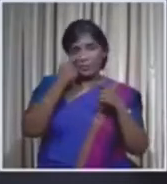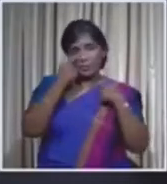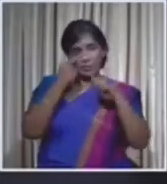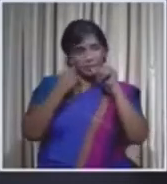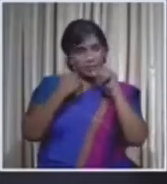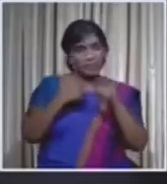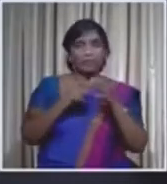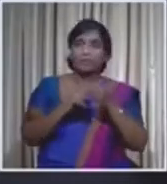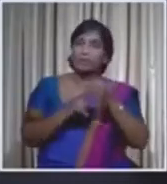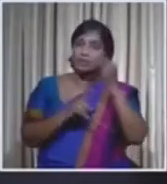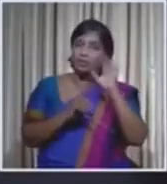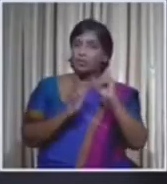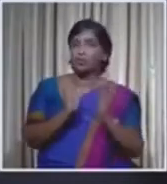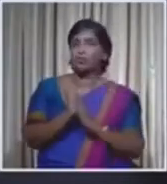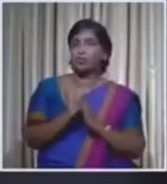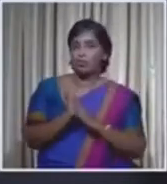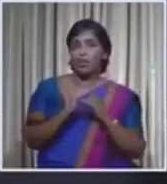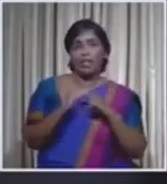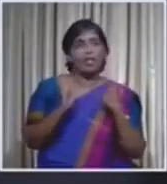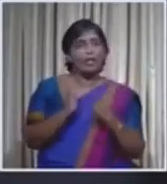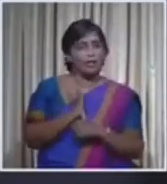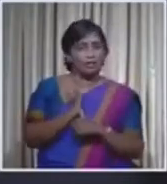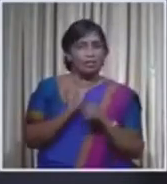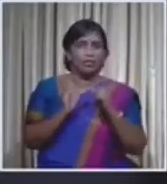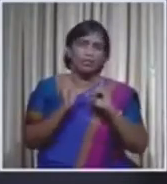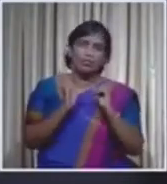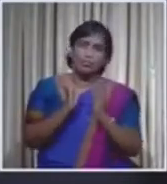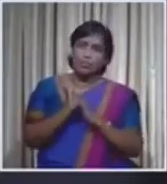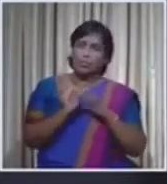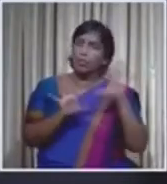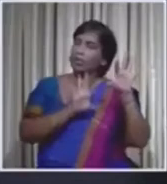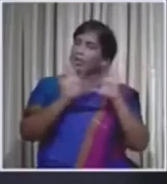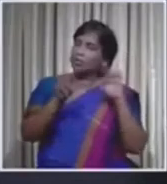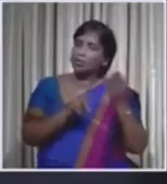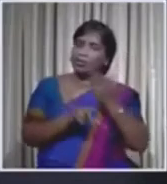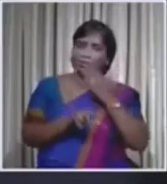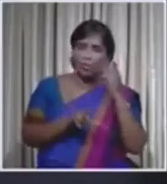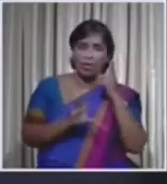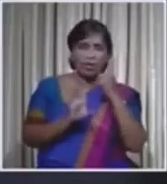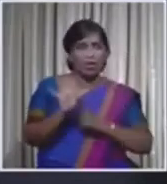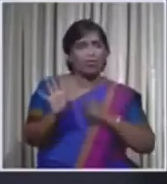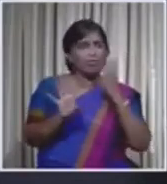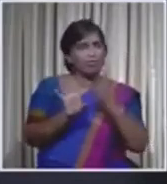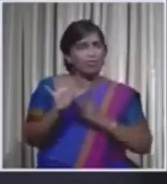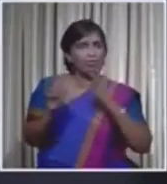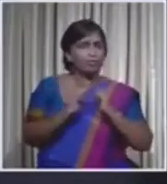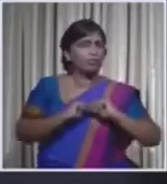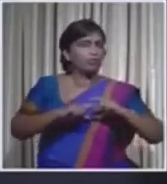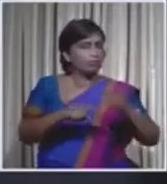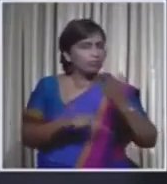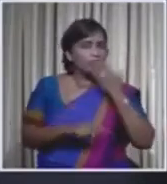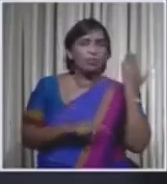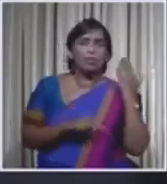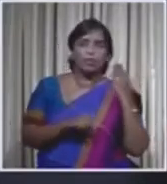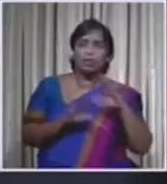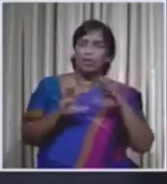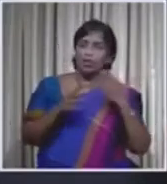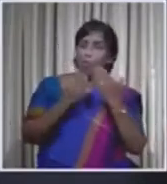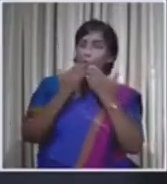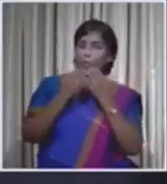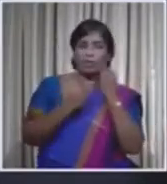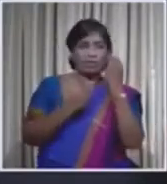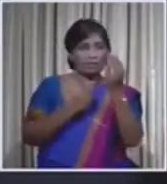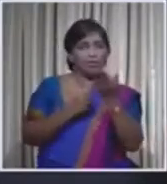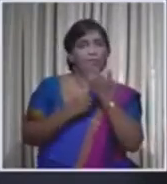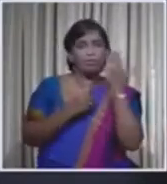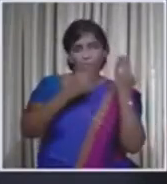වශයෙන්ම ජනාධිපති කොමිෂන් පනත ඕනෑම කොමිෂන් පත් කරන්න පුළුවන් අවුරුද්දක් දෙකක් ක්‍රියාත්මක කරන්න පුළුවන් ඕනෑම උපදේශක් ලබා